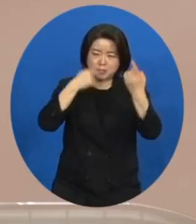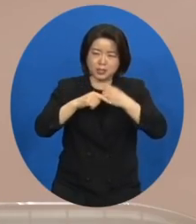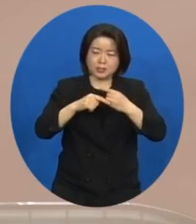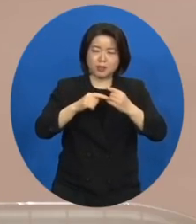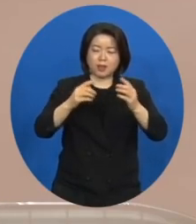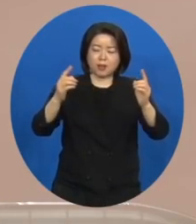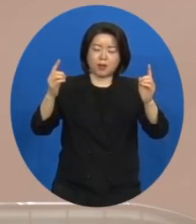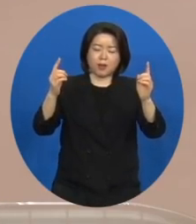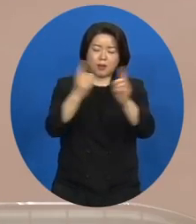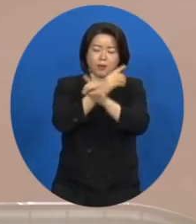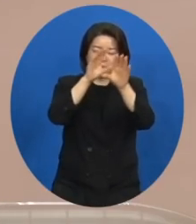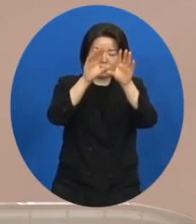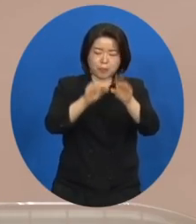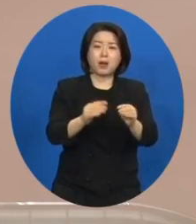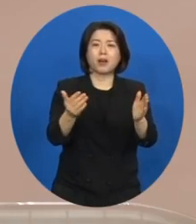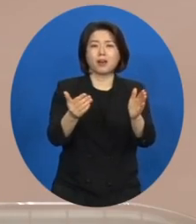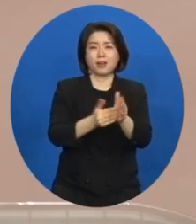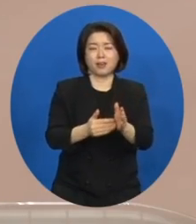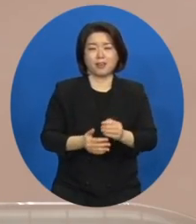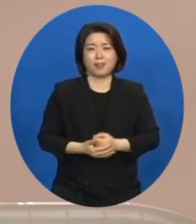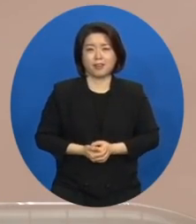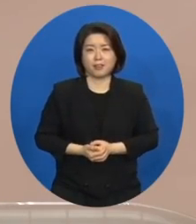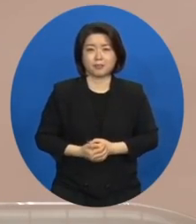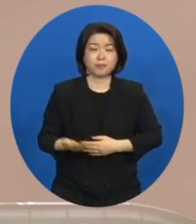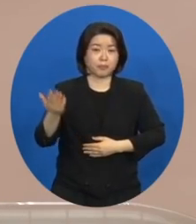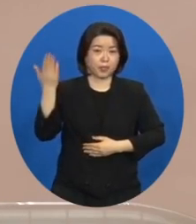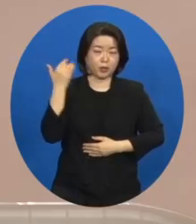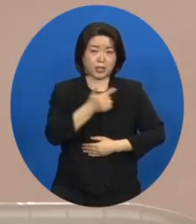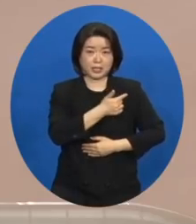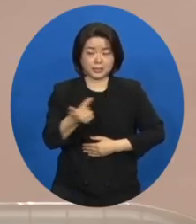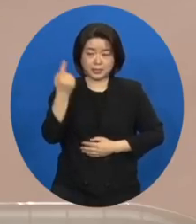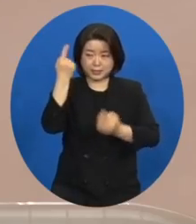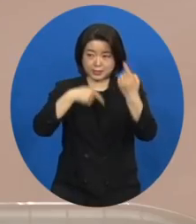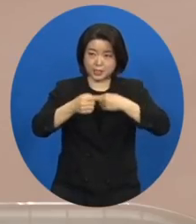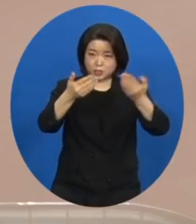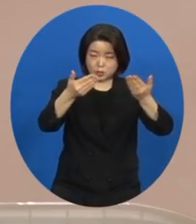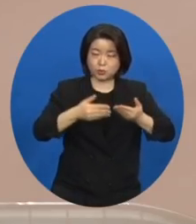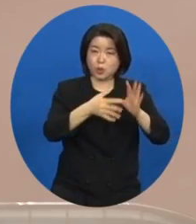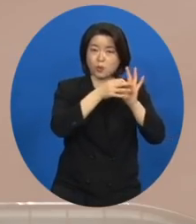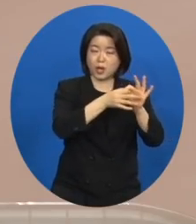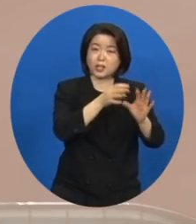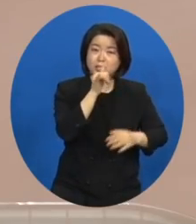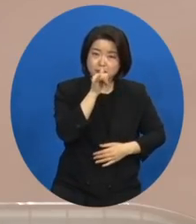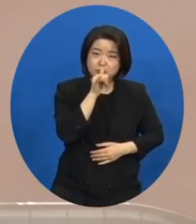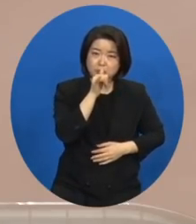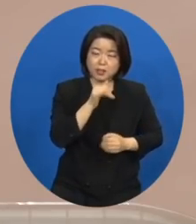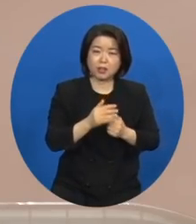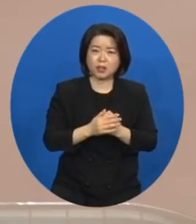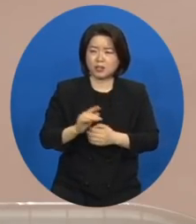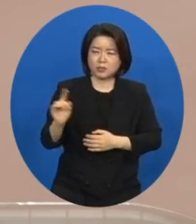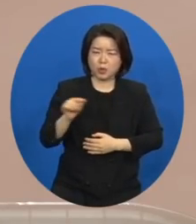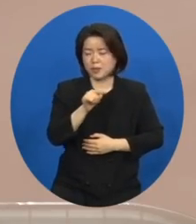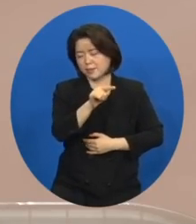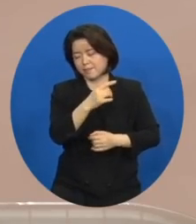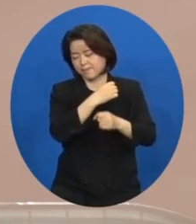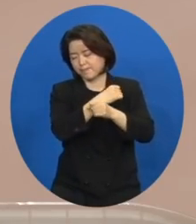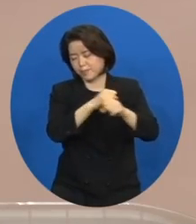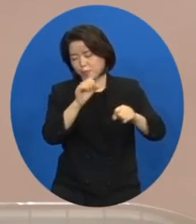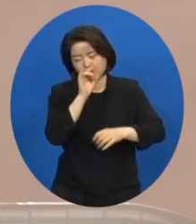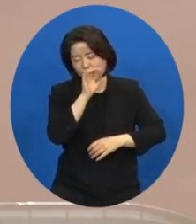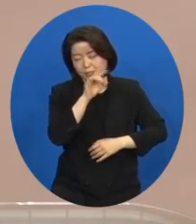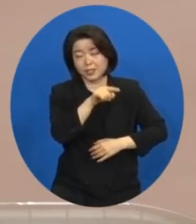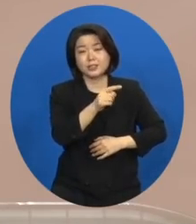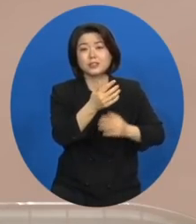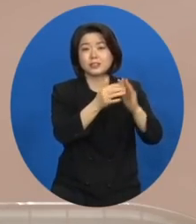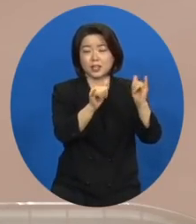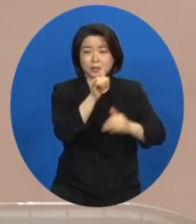같아요 여러분에게 과거에 큰 상처를 안겨줬던 관계가 있었습니다 도무지 용서할 수 없는 어떤 분이